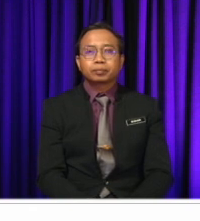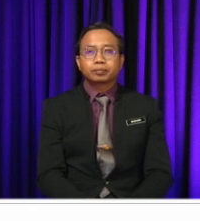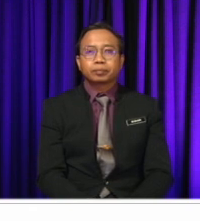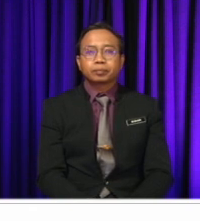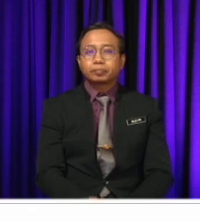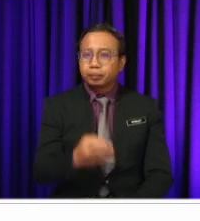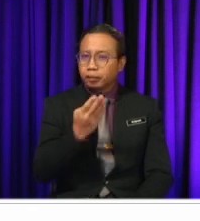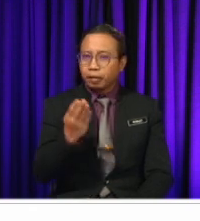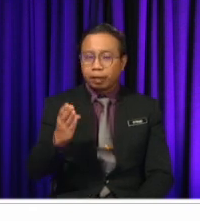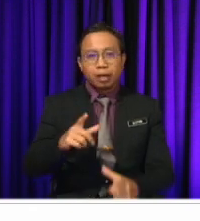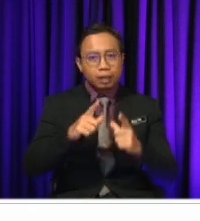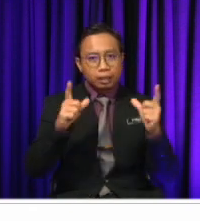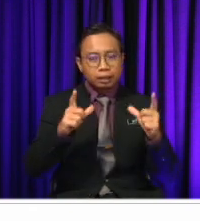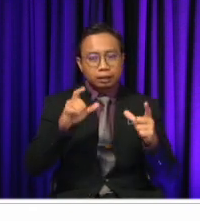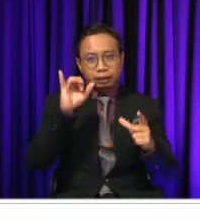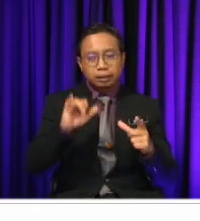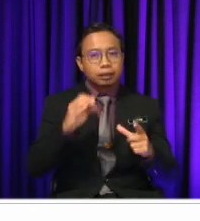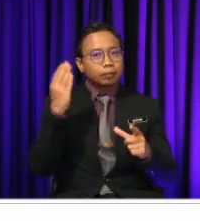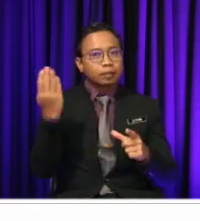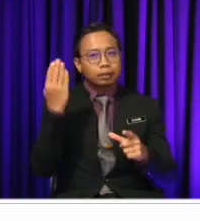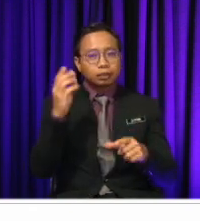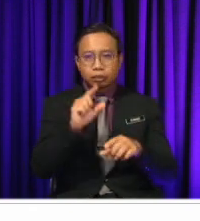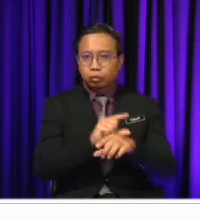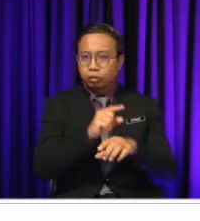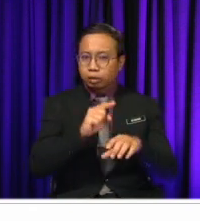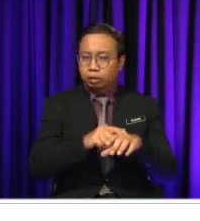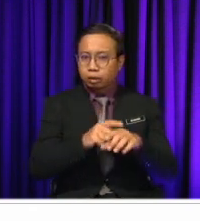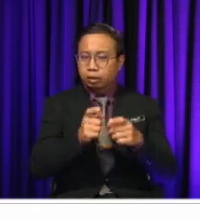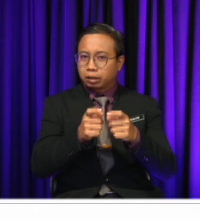bahan lain yang banyak terdapat di tepi-tepi sungai